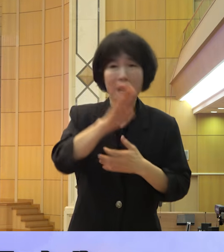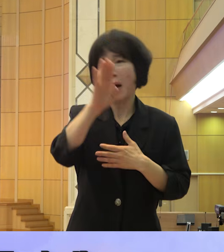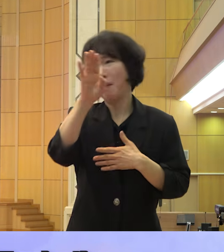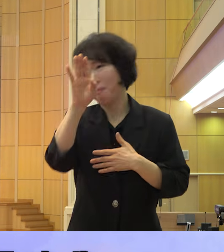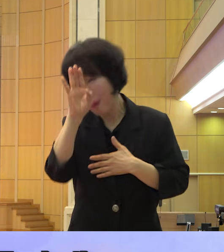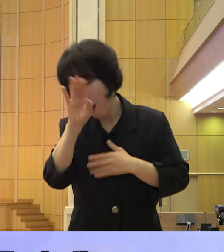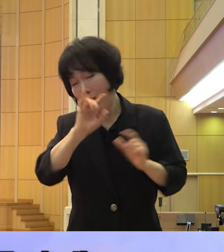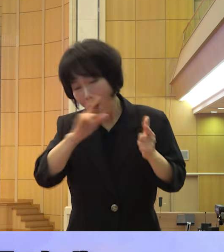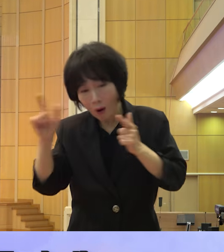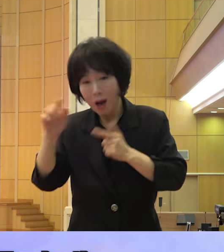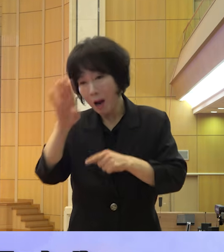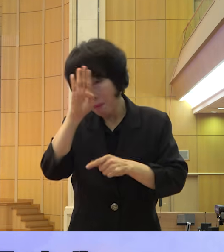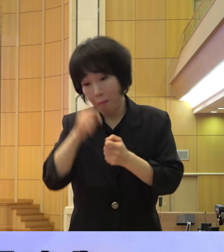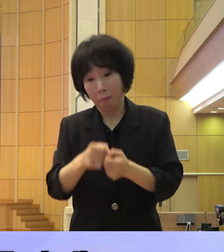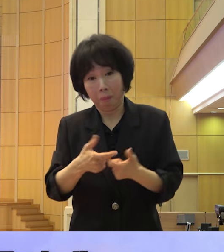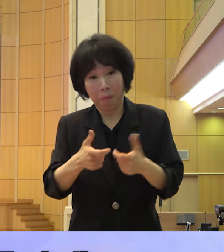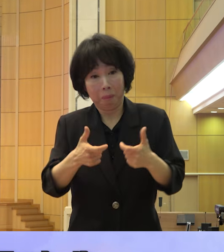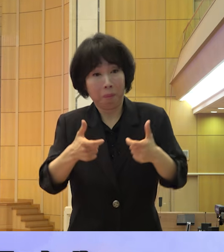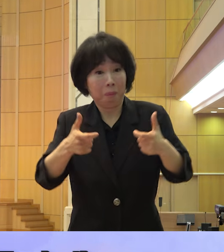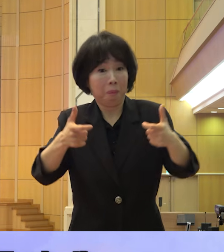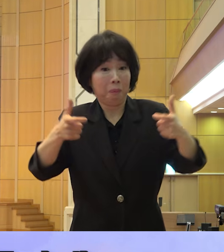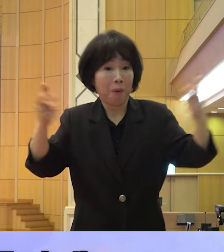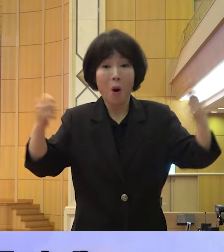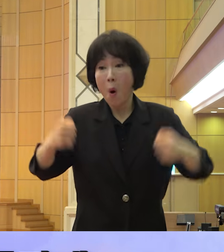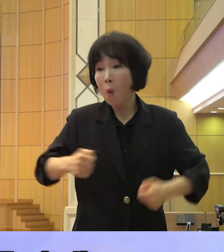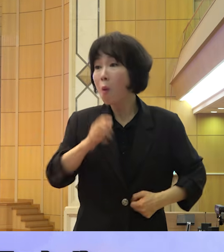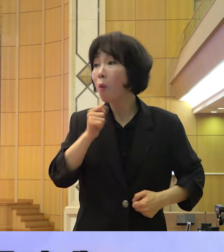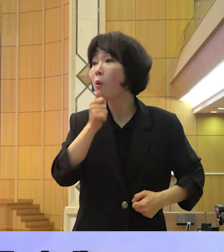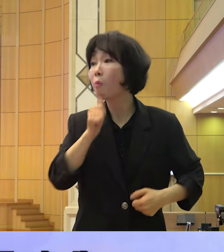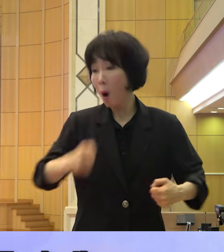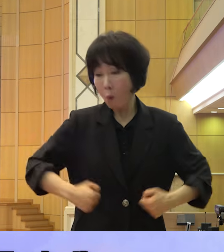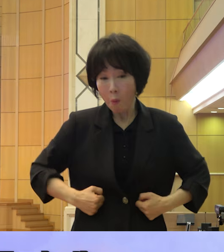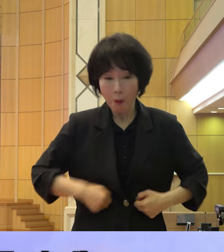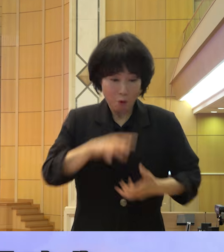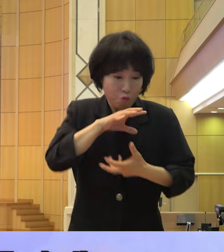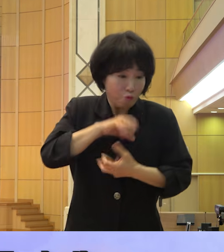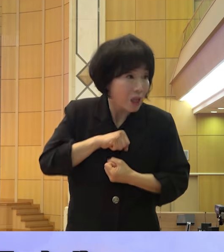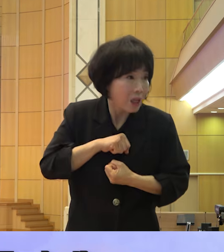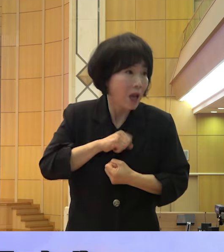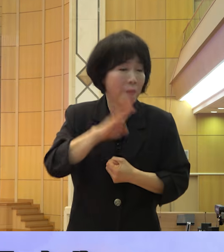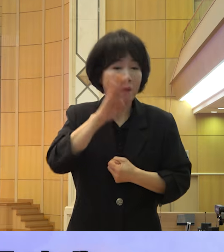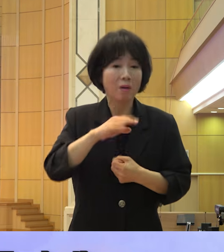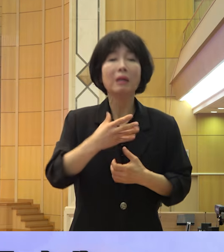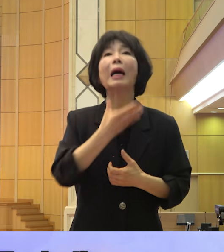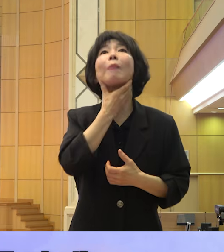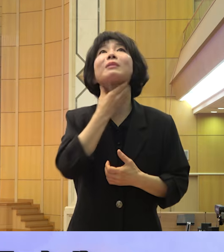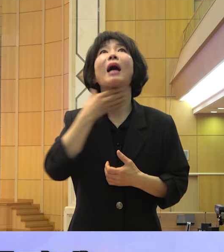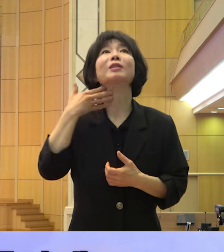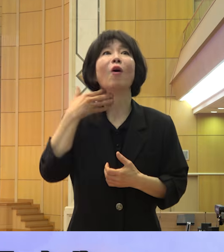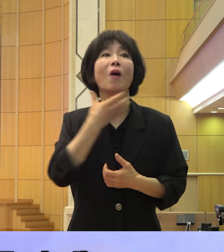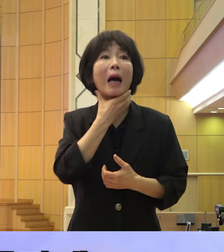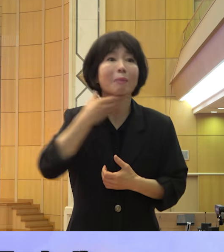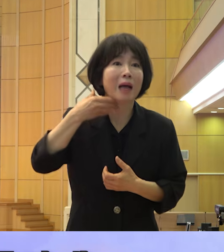심장병, 심장은 심장이고 신장은 콩팥이고 위장병, 갑상선